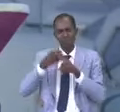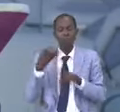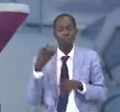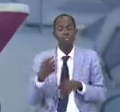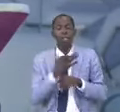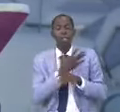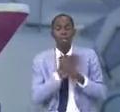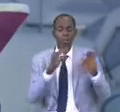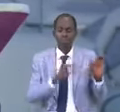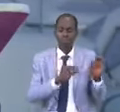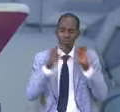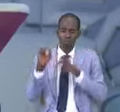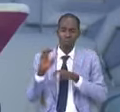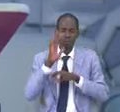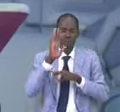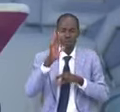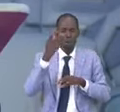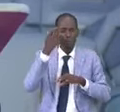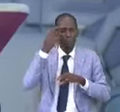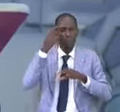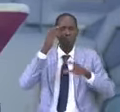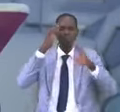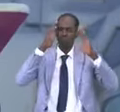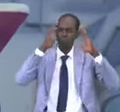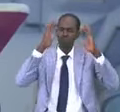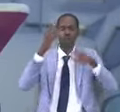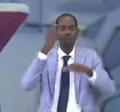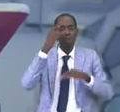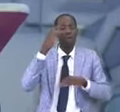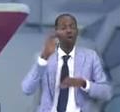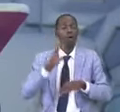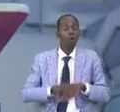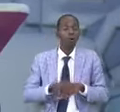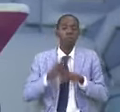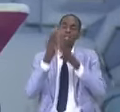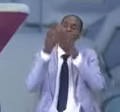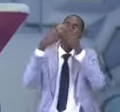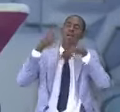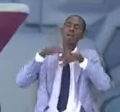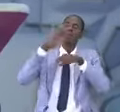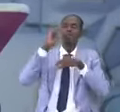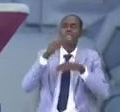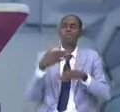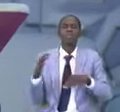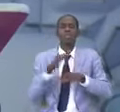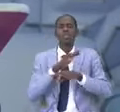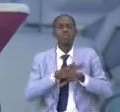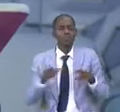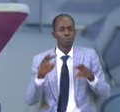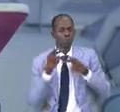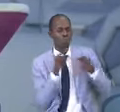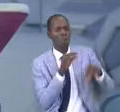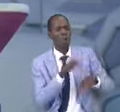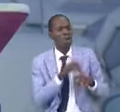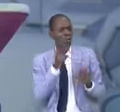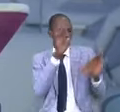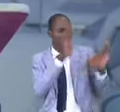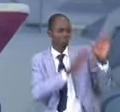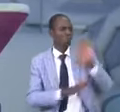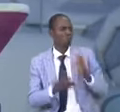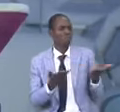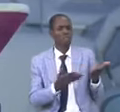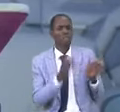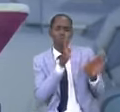et douleur ici sont temporaires les épreuves ici sont temporaires les problèmes se sont